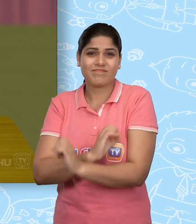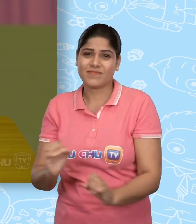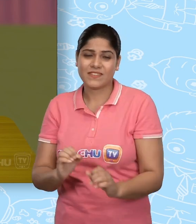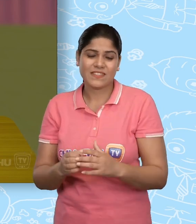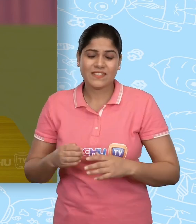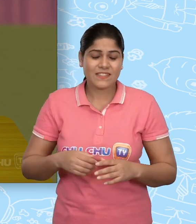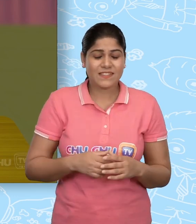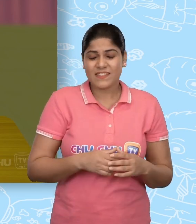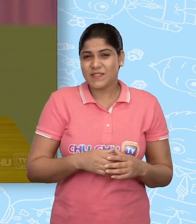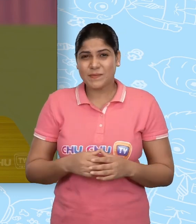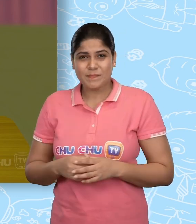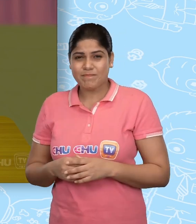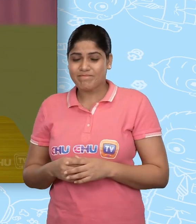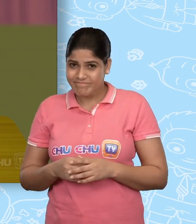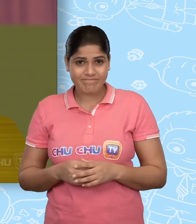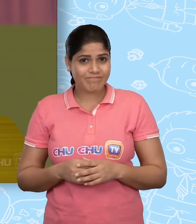था।